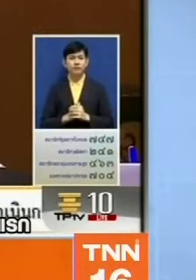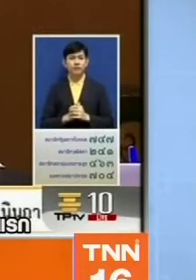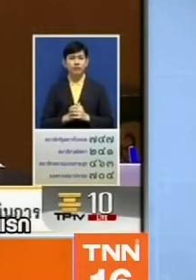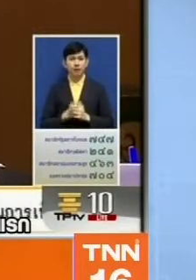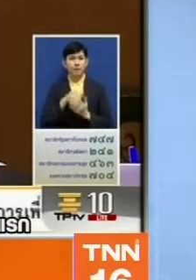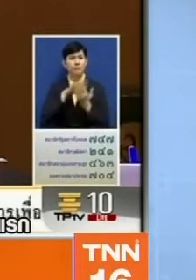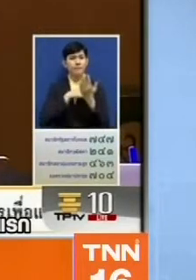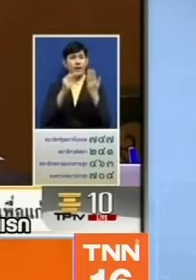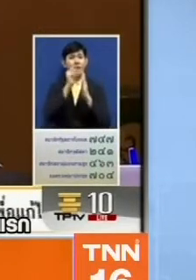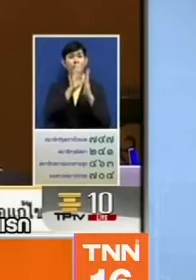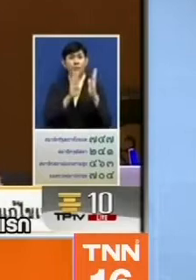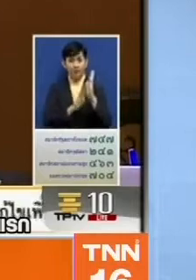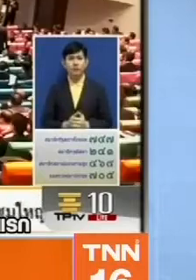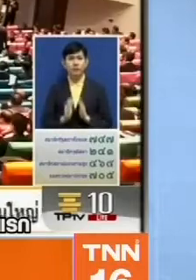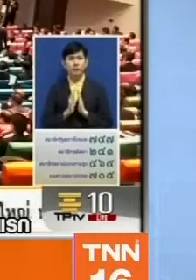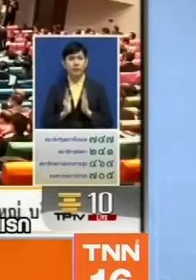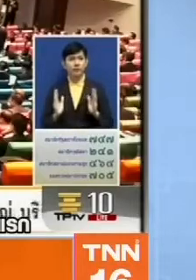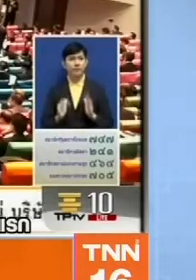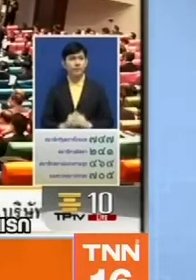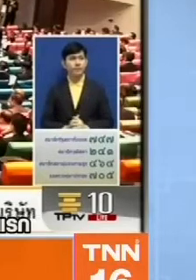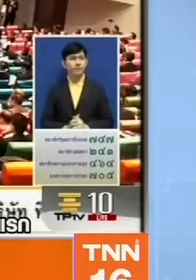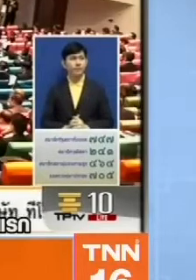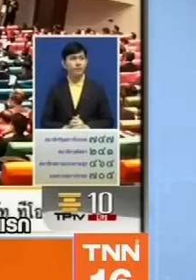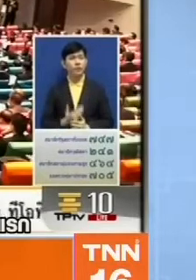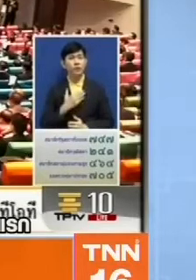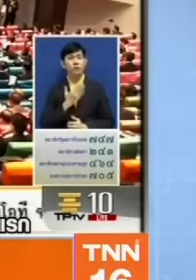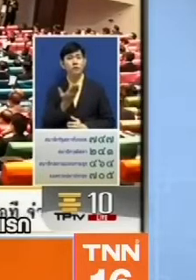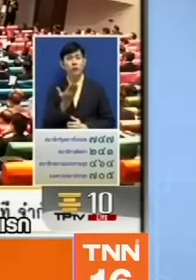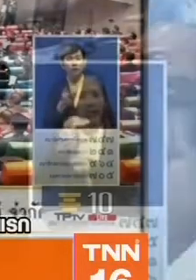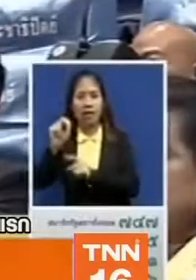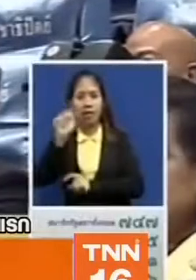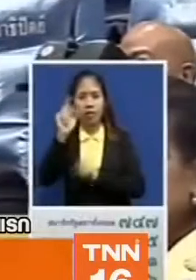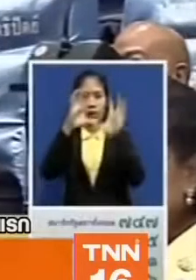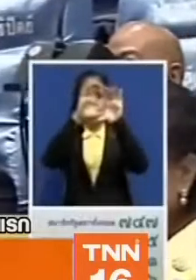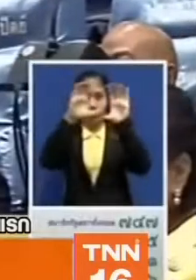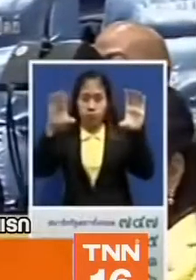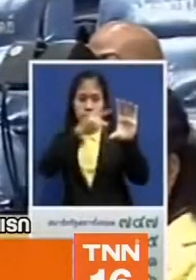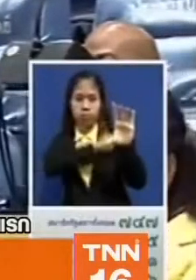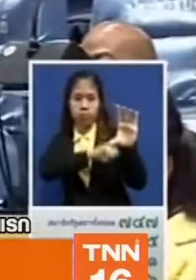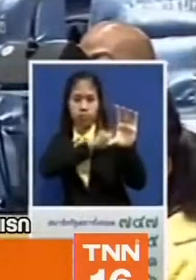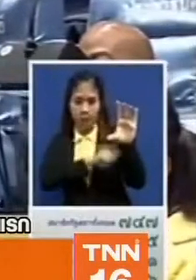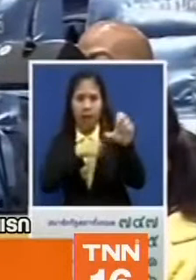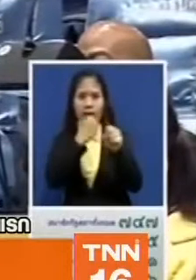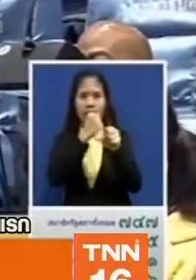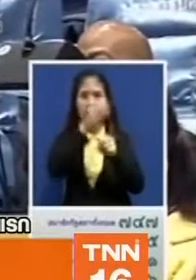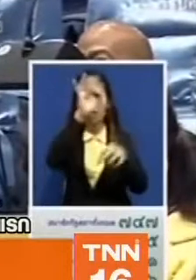ที่ฟังมาวันนี้เนี่ยนะครับผมก็จะบอกว่าเท่าที่ฟังมาวันนี้ทั้งวันมันยังไม่ได้ครึ่งหนึ่งของความคาดหวังที่ท่านควรจะหวัง